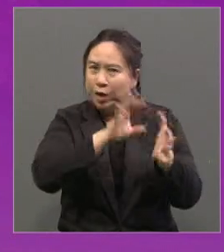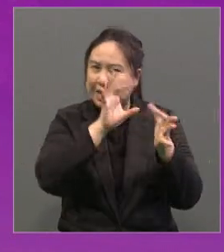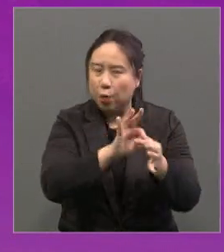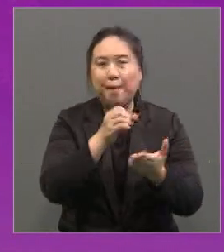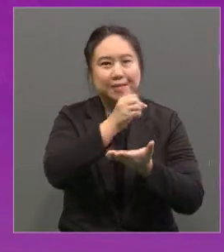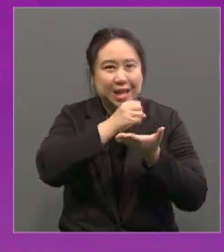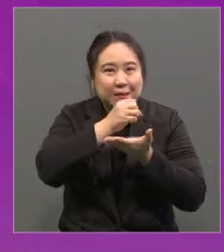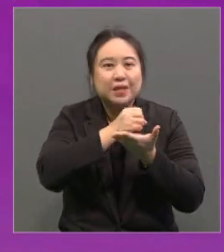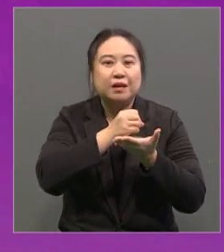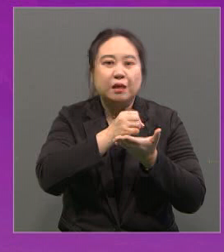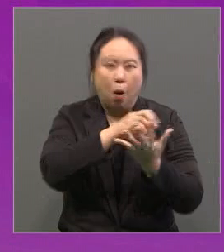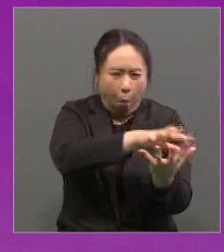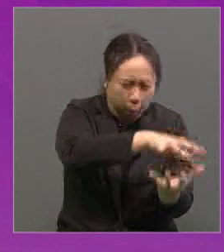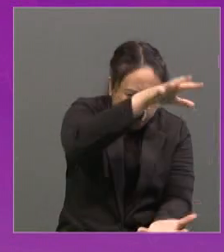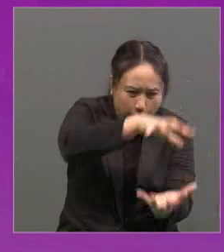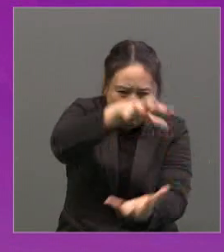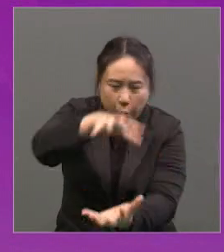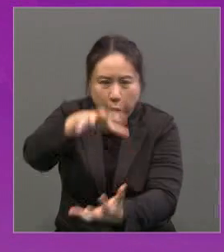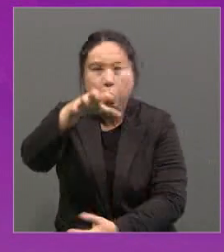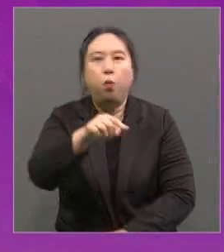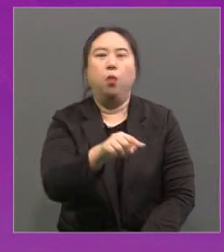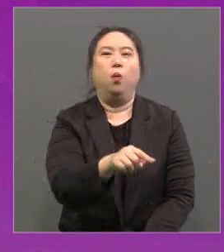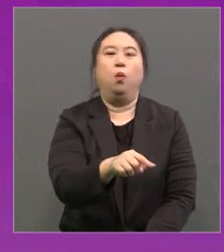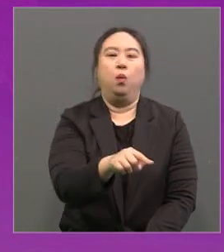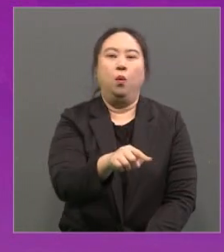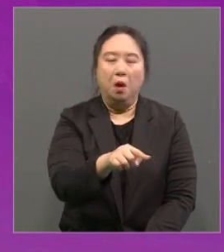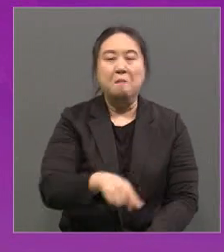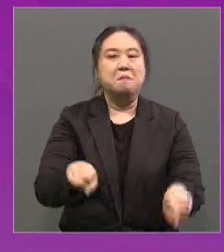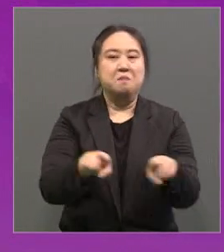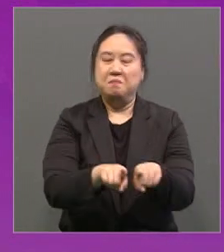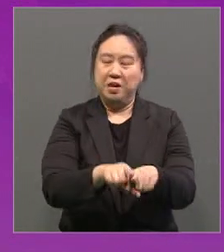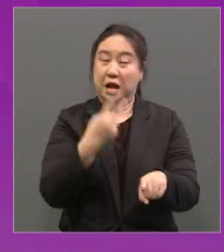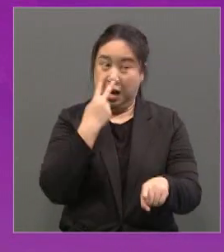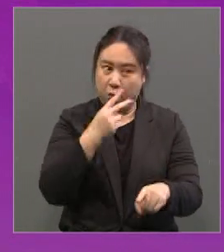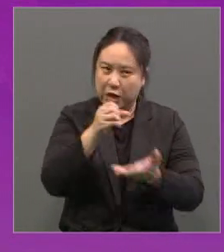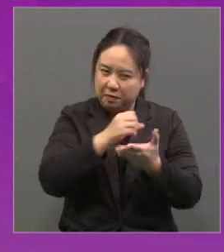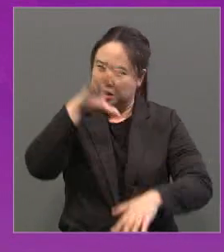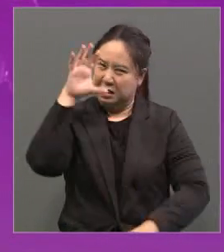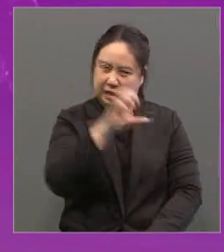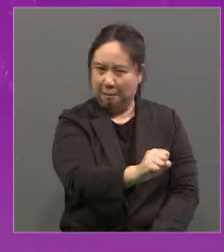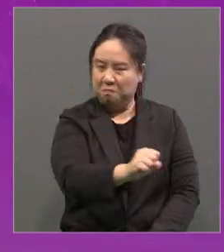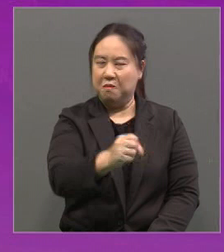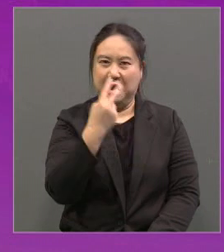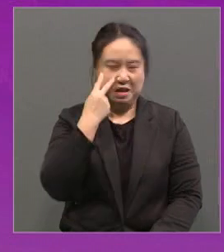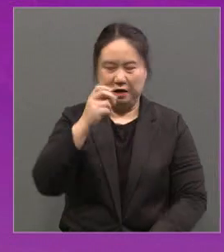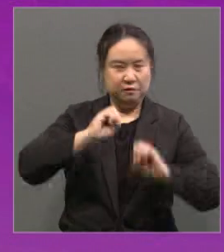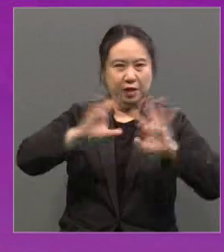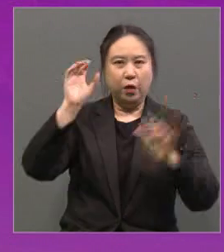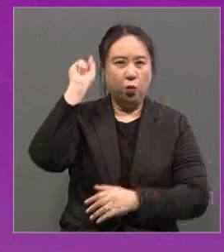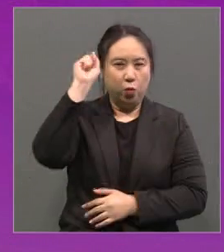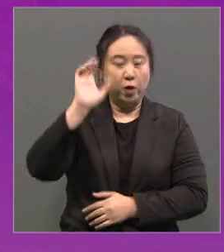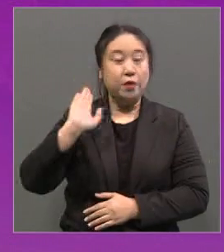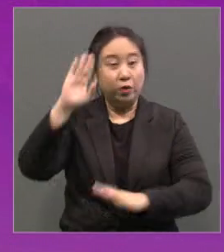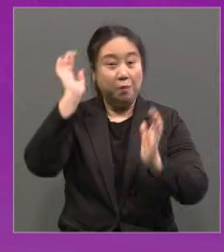ติดแล้วก็เยอะมากจริงๆนะคะเรียกว่าเป็นการโชว์ผลงานปราบปรามยาเสพติดทันทีนะคะสำหรับพลตำรวจเอกต่